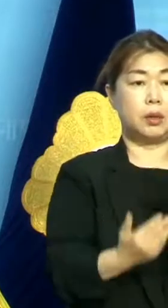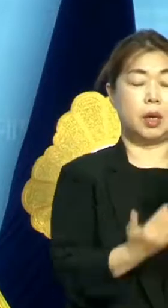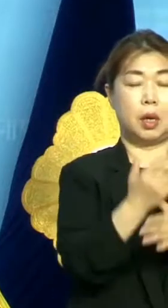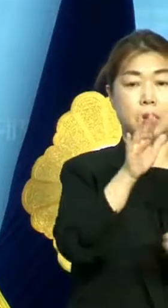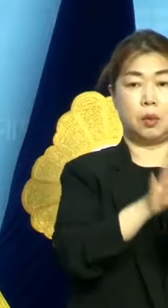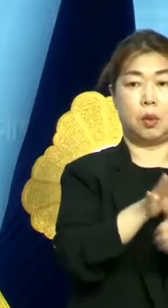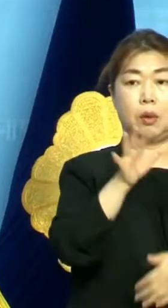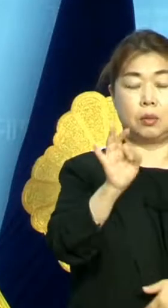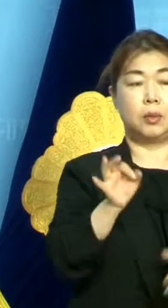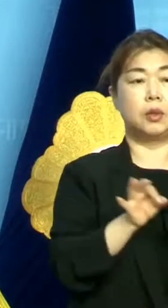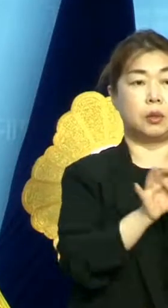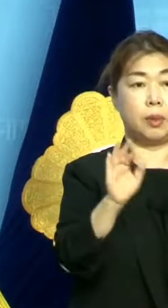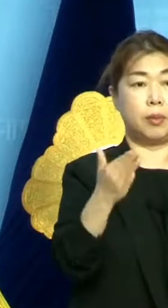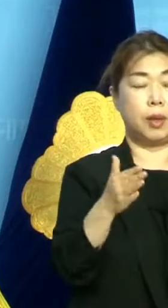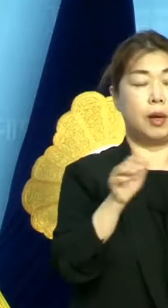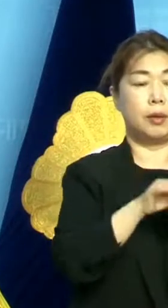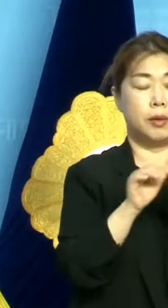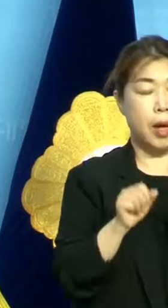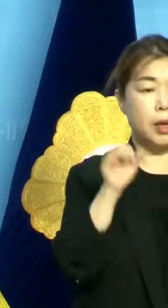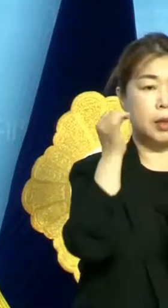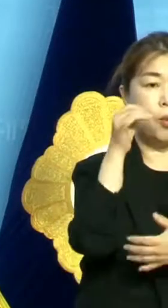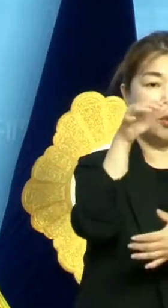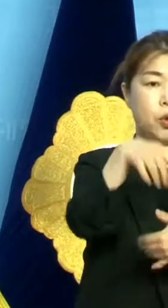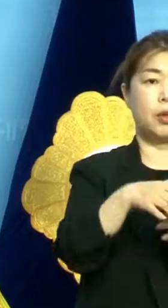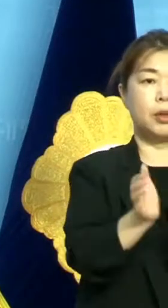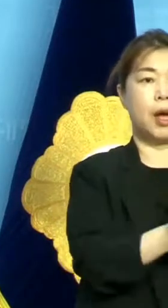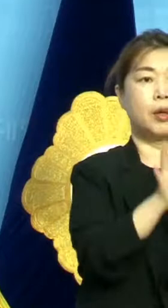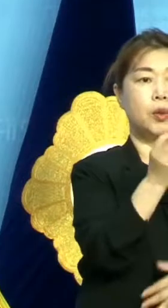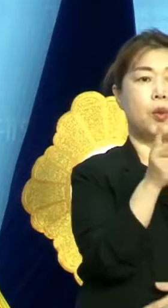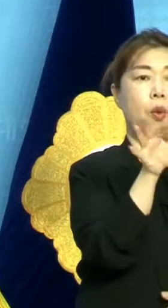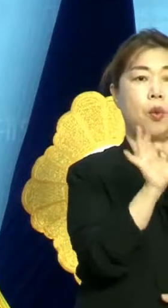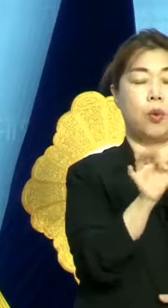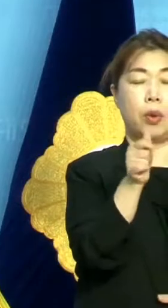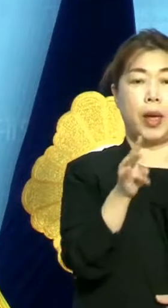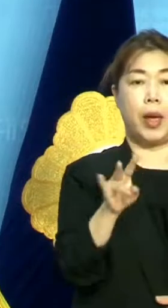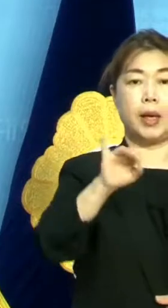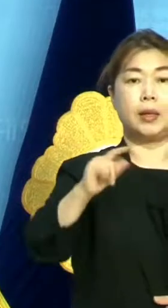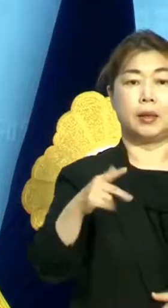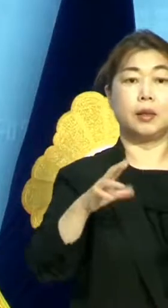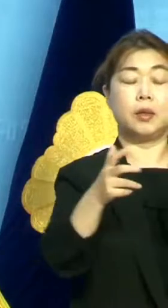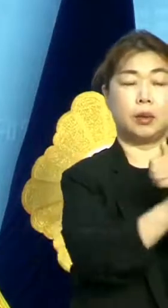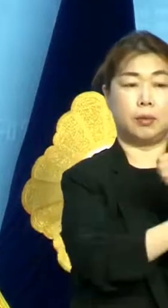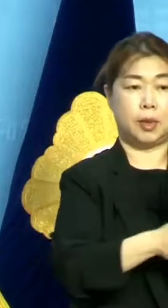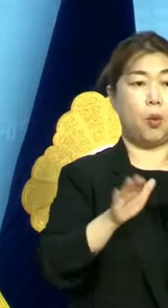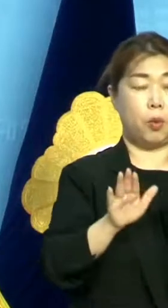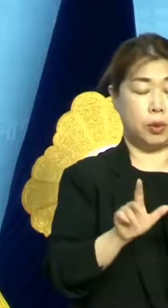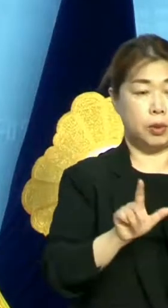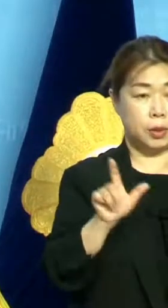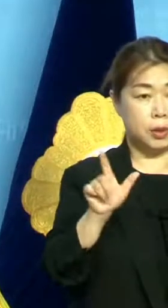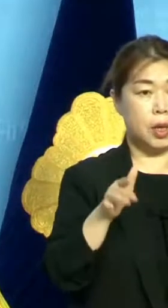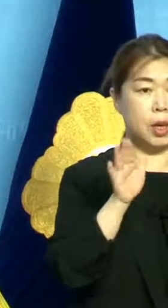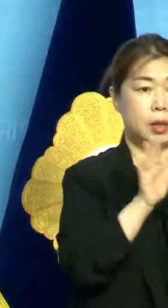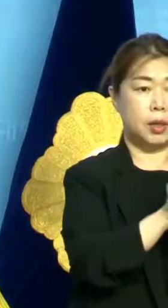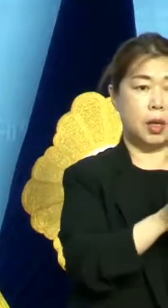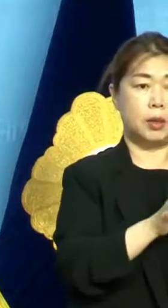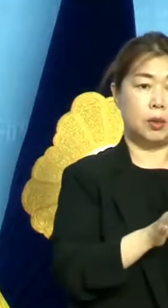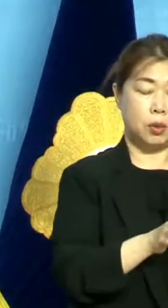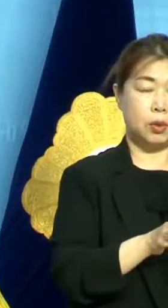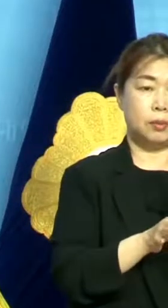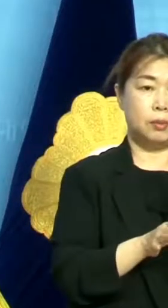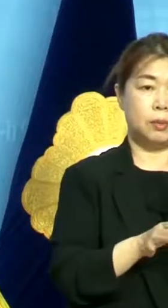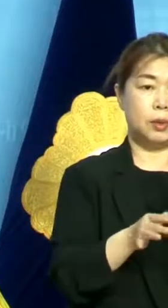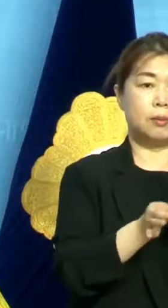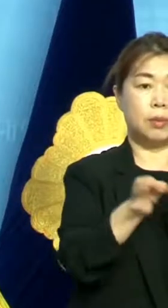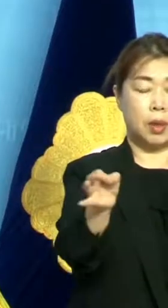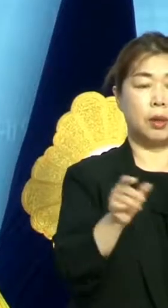합니다 안녕하세요 기본소득 땅 용해 인원 입니다 오늘은 재산정 그 미지급된 지 100일이 되는